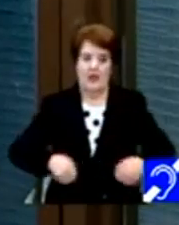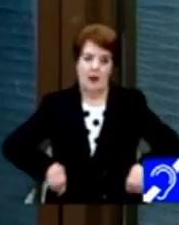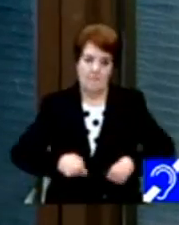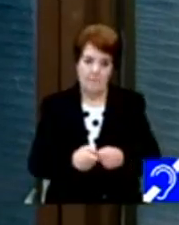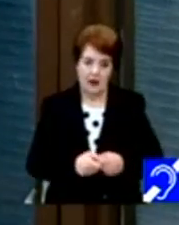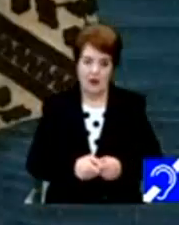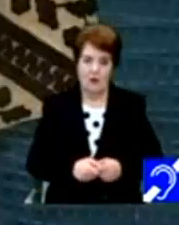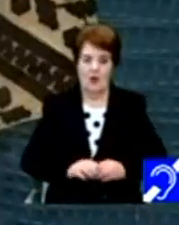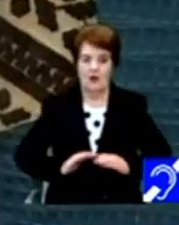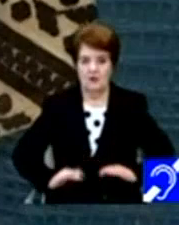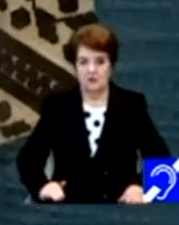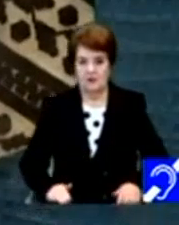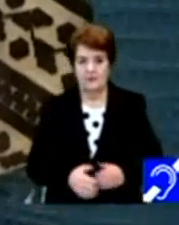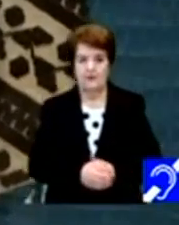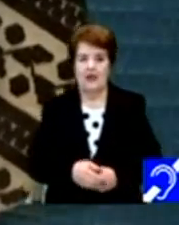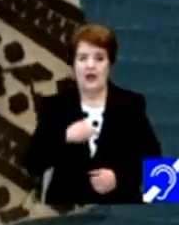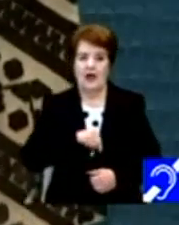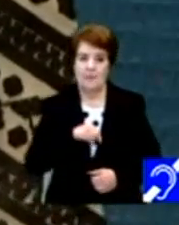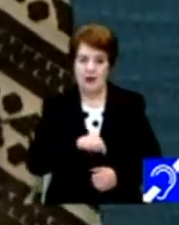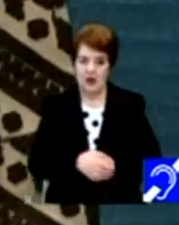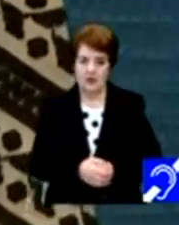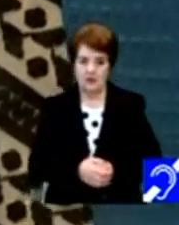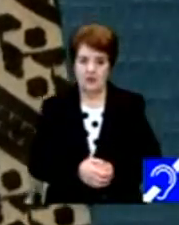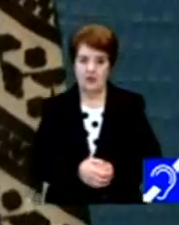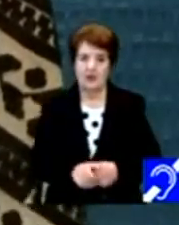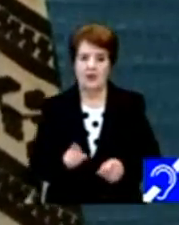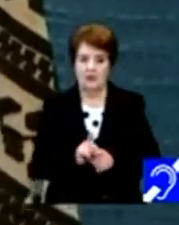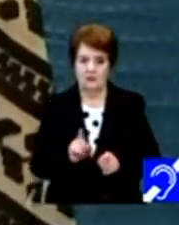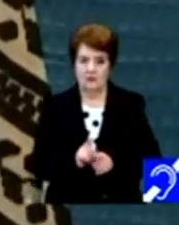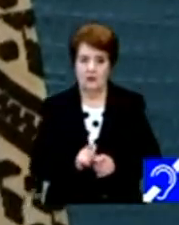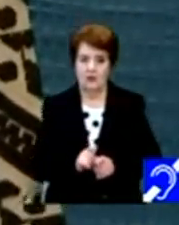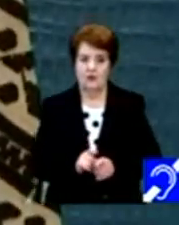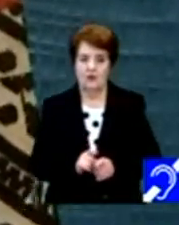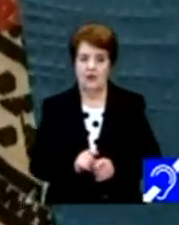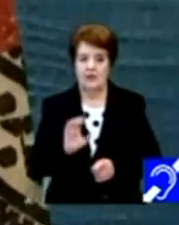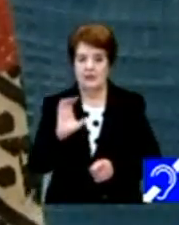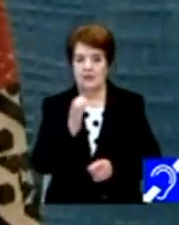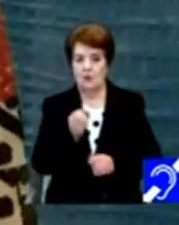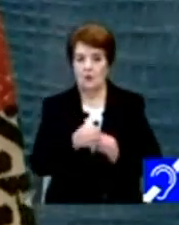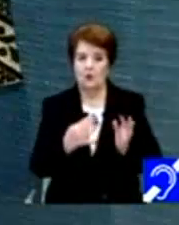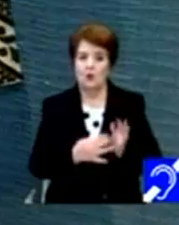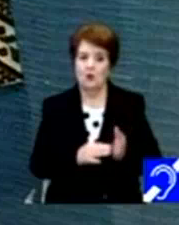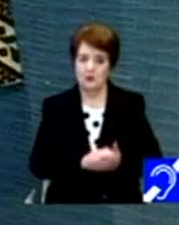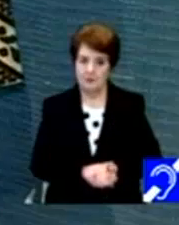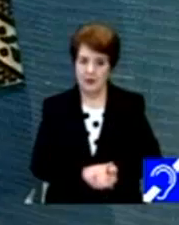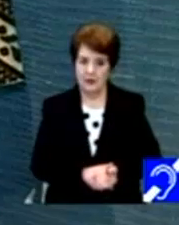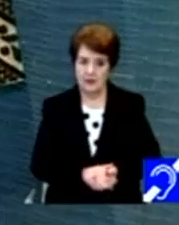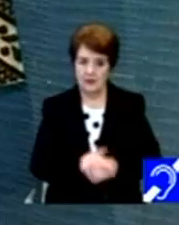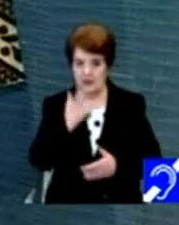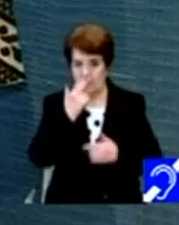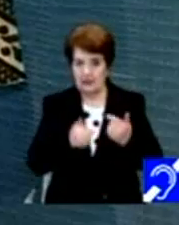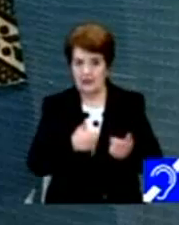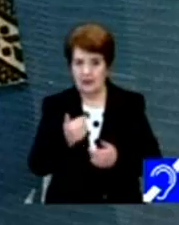catrință jos. Cămașa de aici este la fel ca și precedenta de la sfârșitul secolului XIX și reprezintă